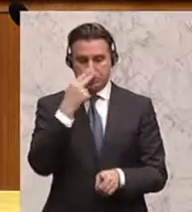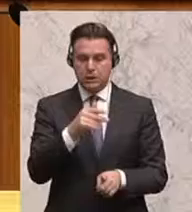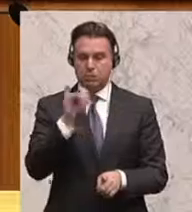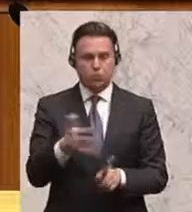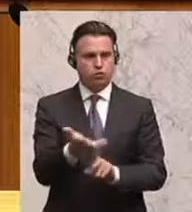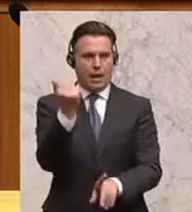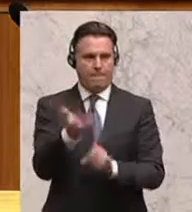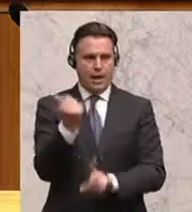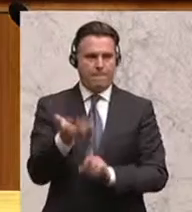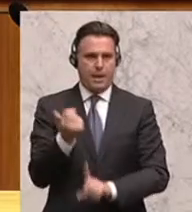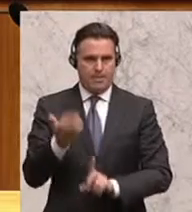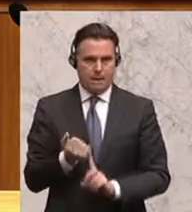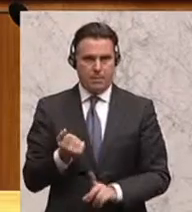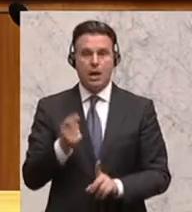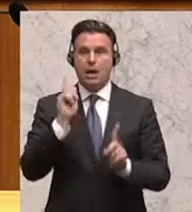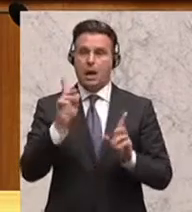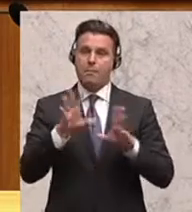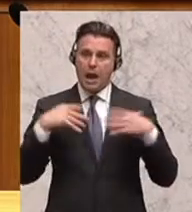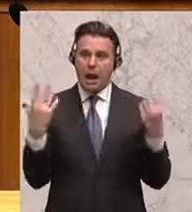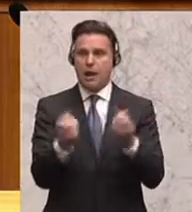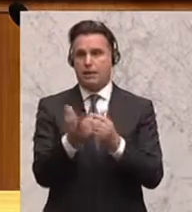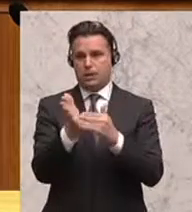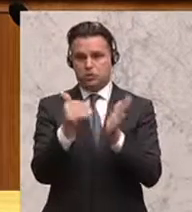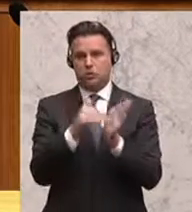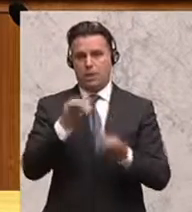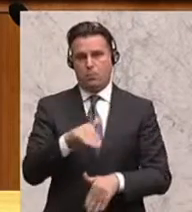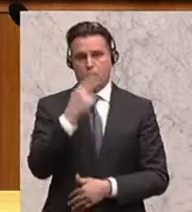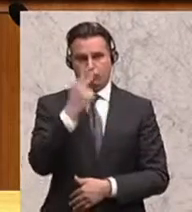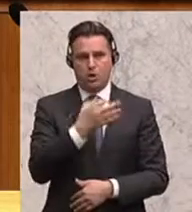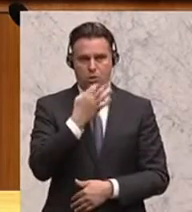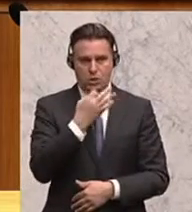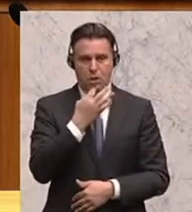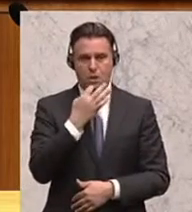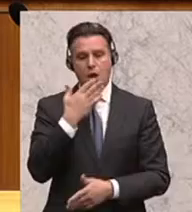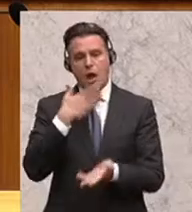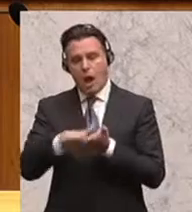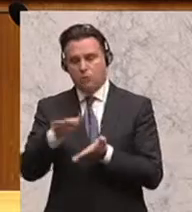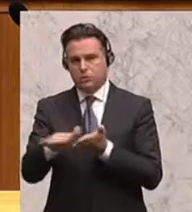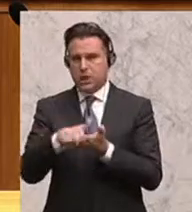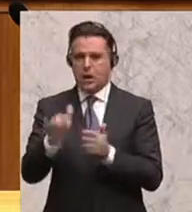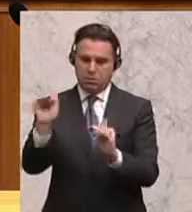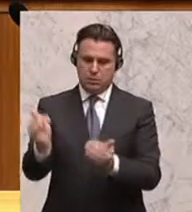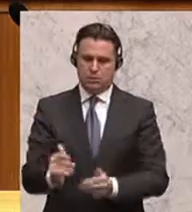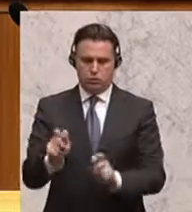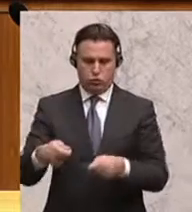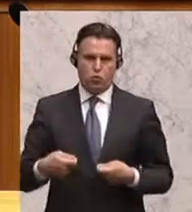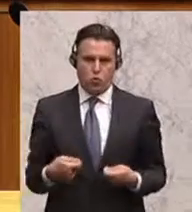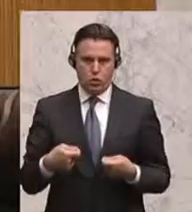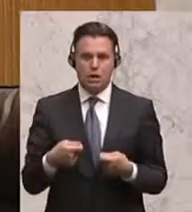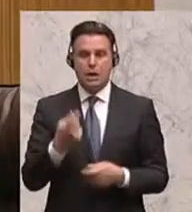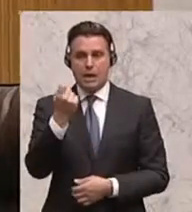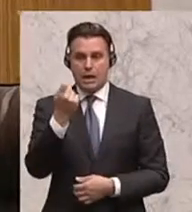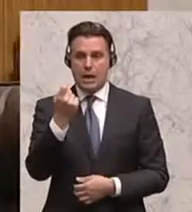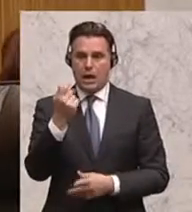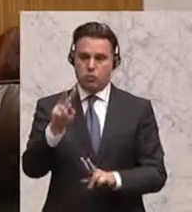setzen aber dann auch insgesamt uns das system anzusehen um hier auf der ausgabenseite etwas zu machen damit wir dann auch geld zur